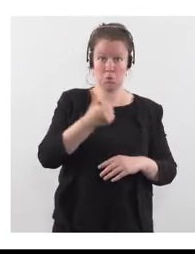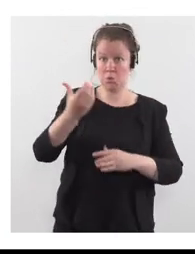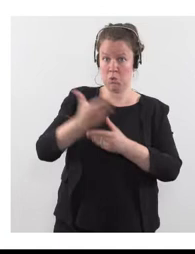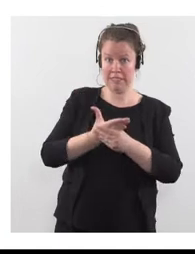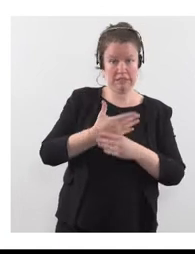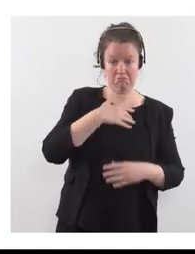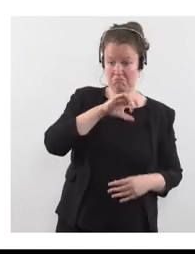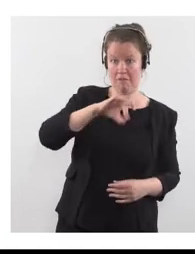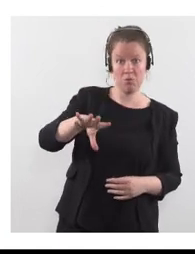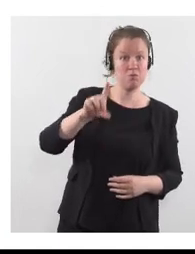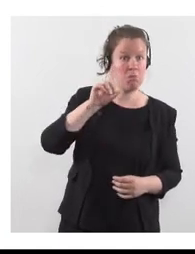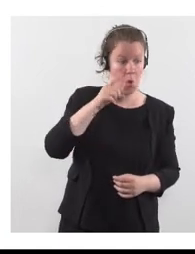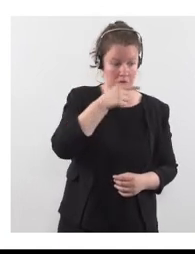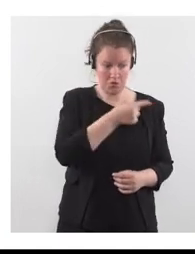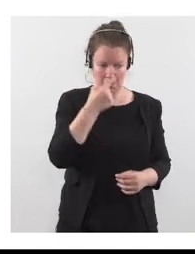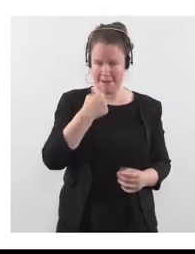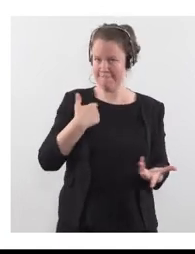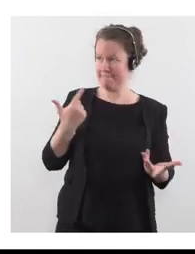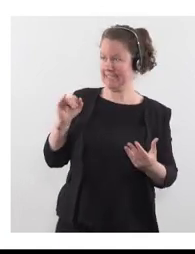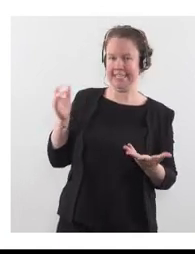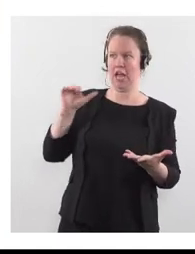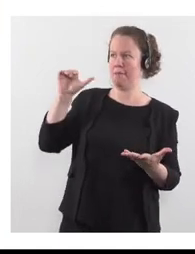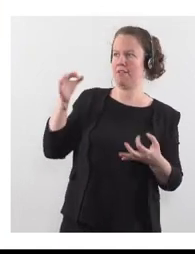manque de juridiction. Ils ont dit que